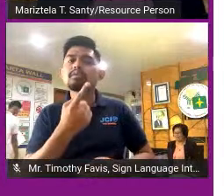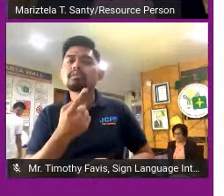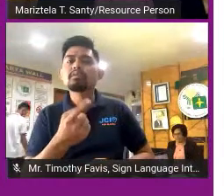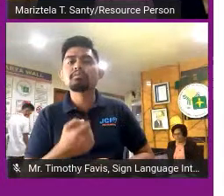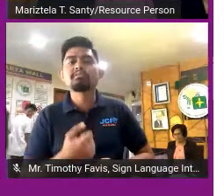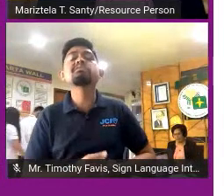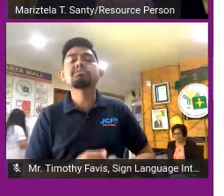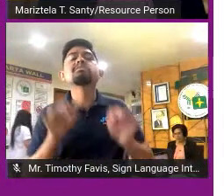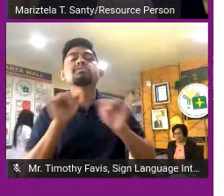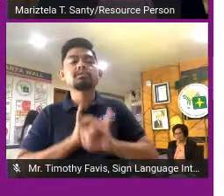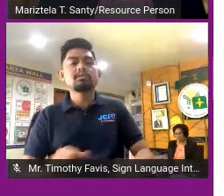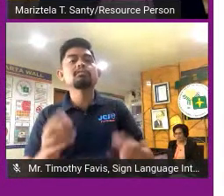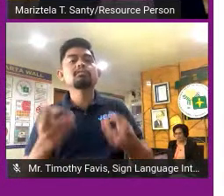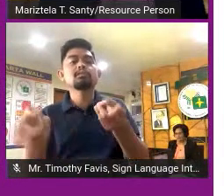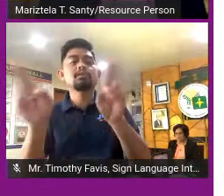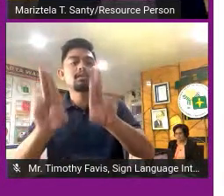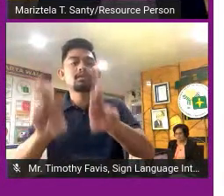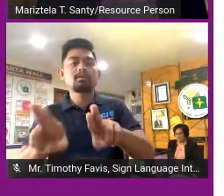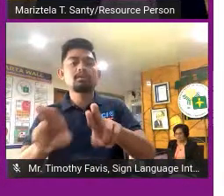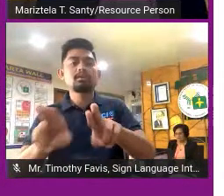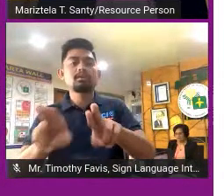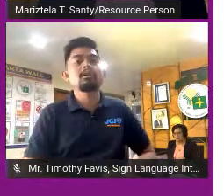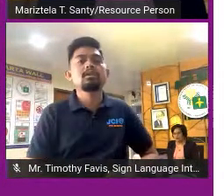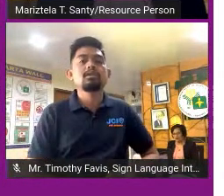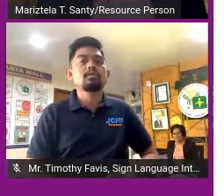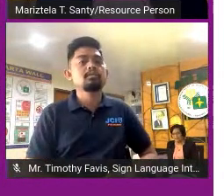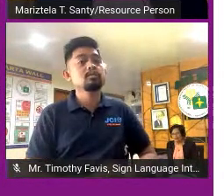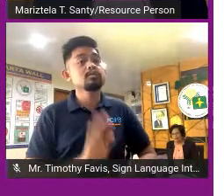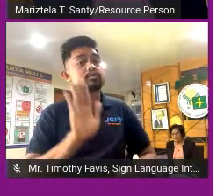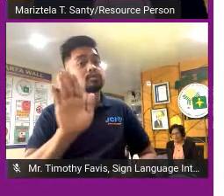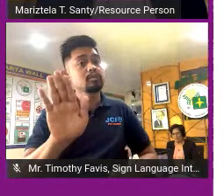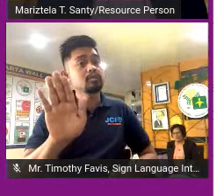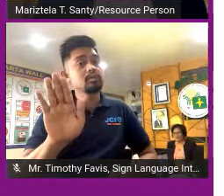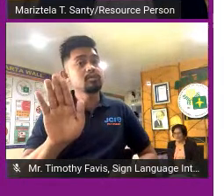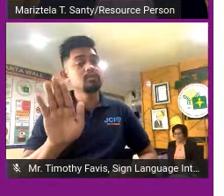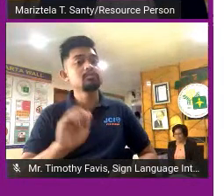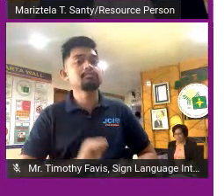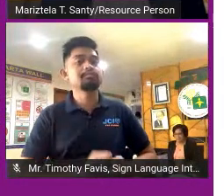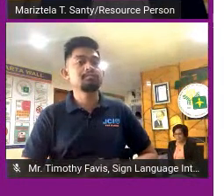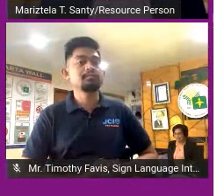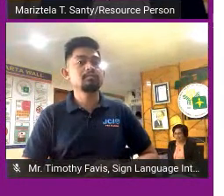ang nangyari. Ano po? So, ang tanong po,